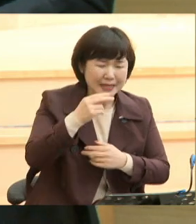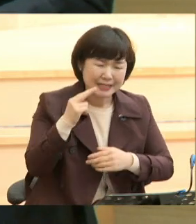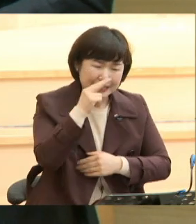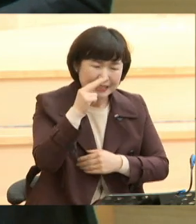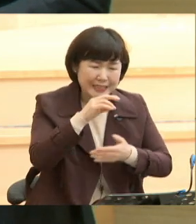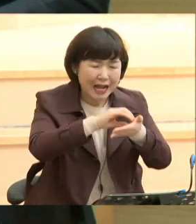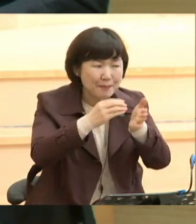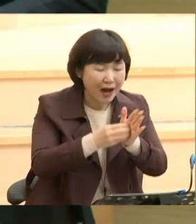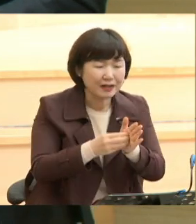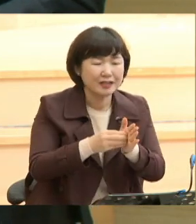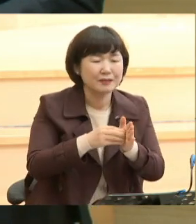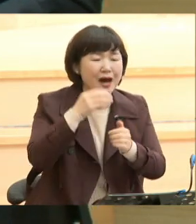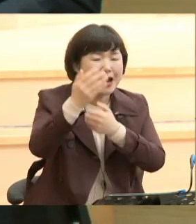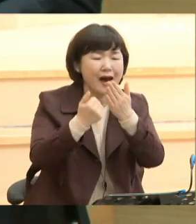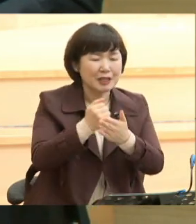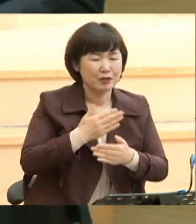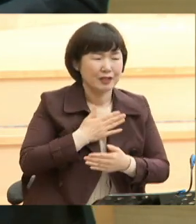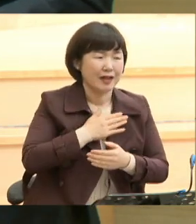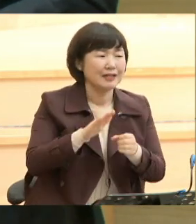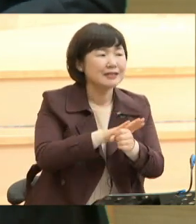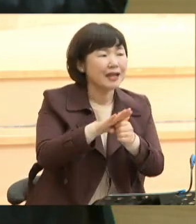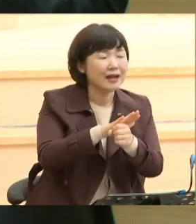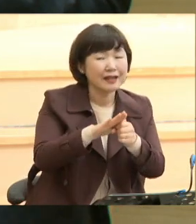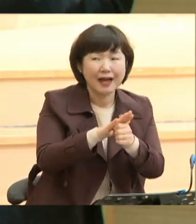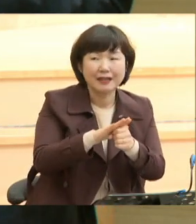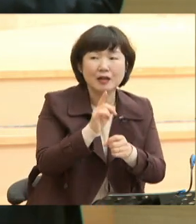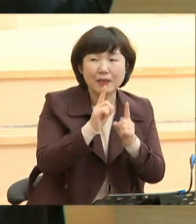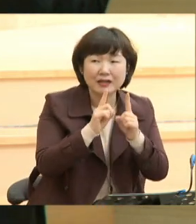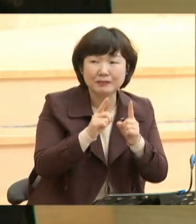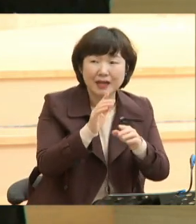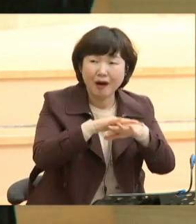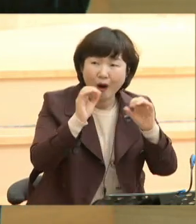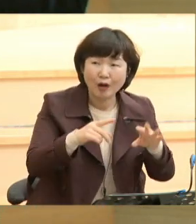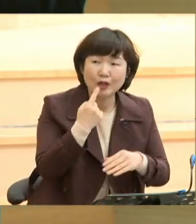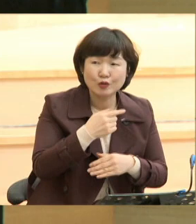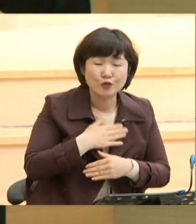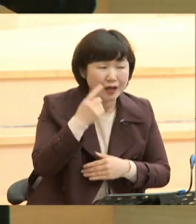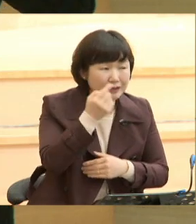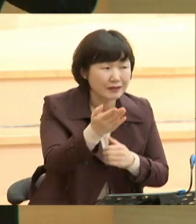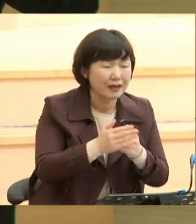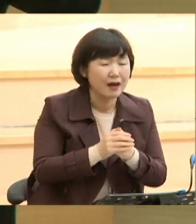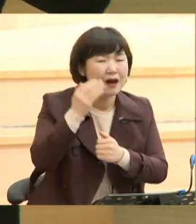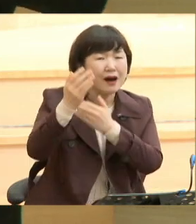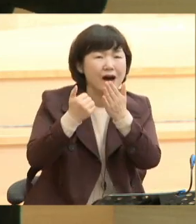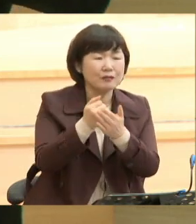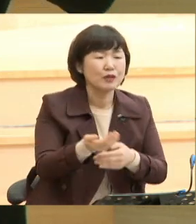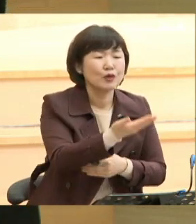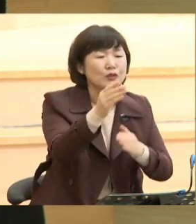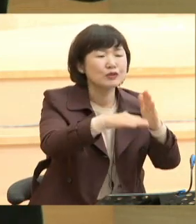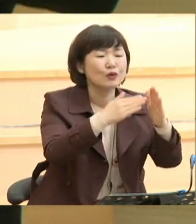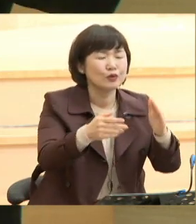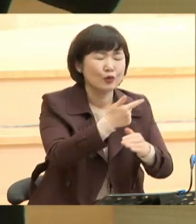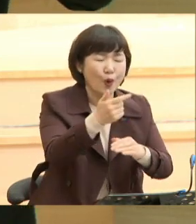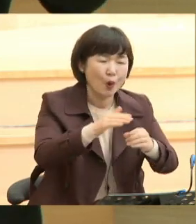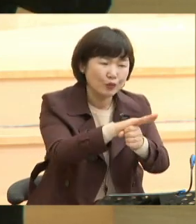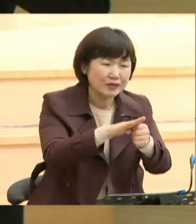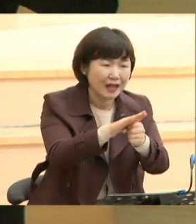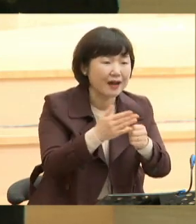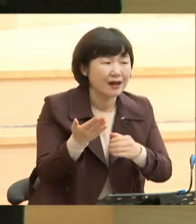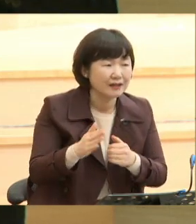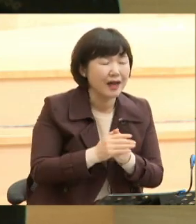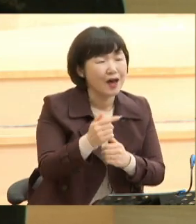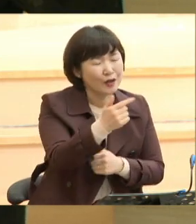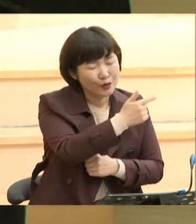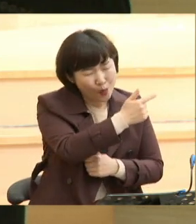3 한다 신 말씀을 헛된 줄로 생각하느냐 그게 무슨 얘기냐 하면 하나님이 우리 성도들을 사랑하시는 데 얼마나